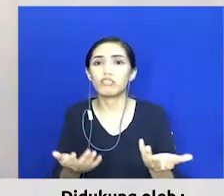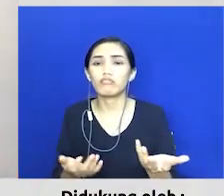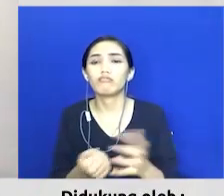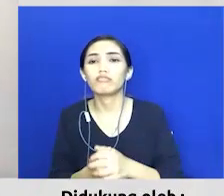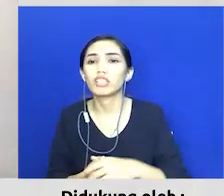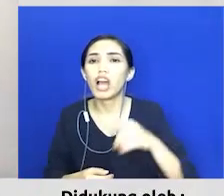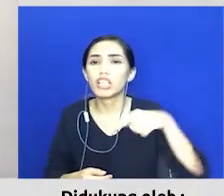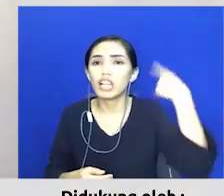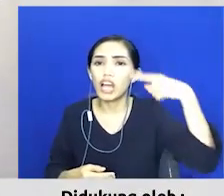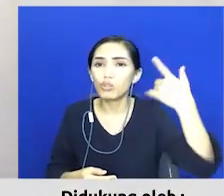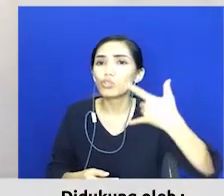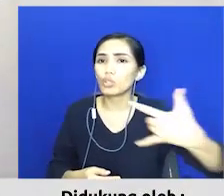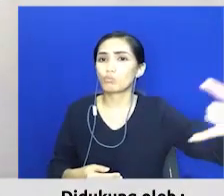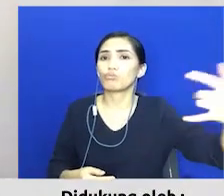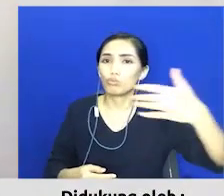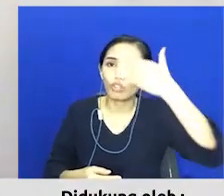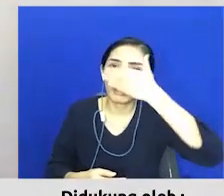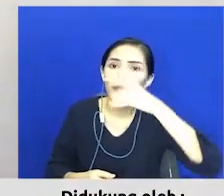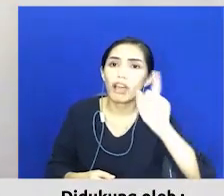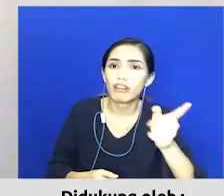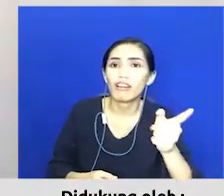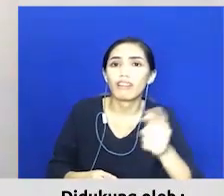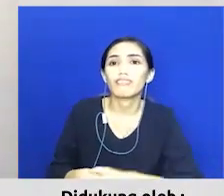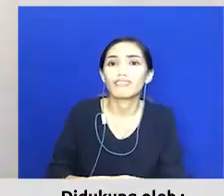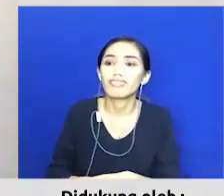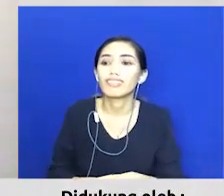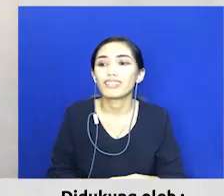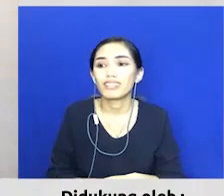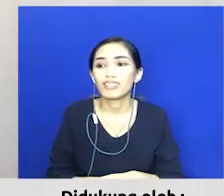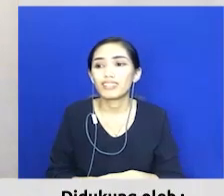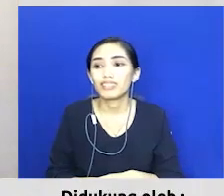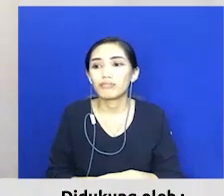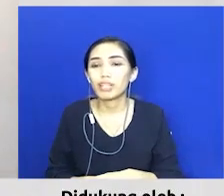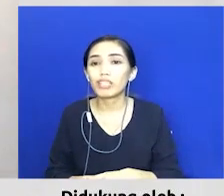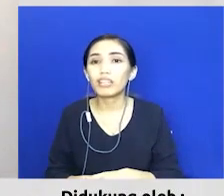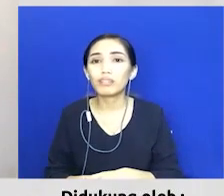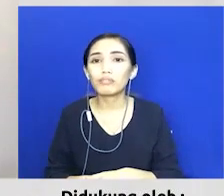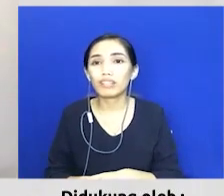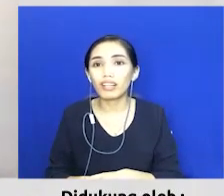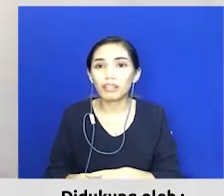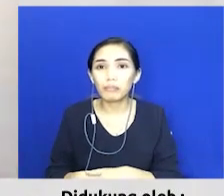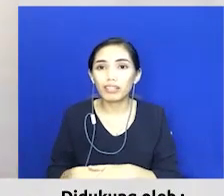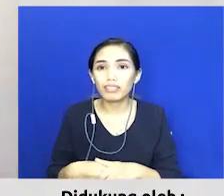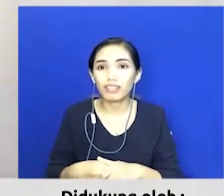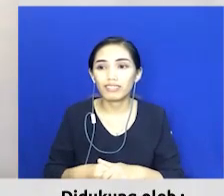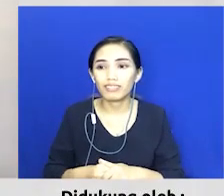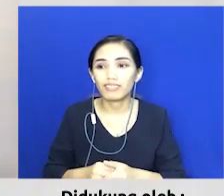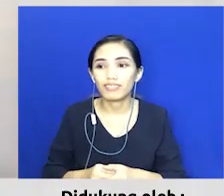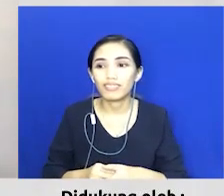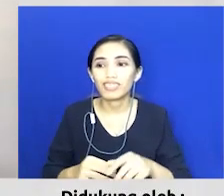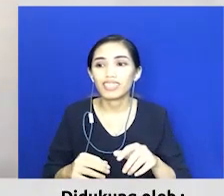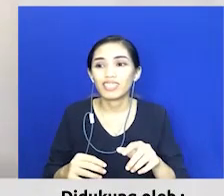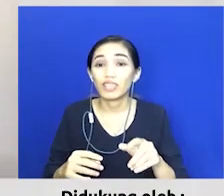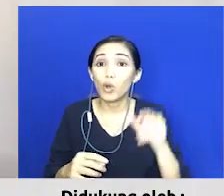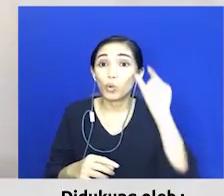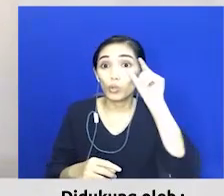gitu. Justru malah itu sih pas kalau gue melihat bahwa ya ke apa ya, kedegilan itu gitu ya,